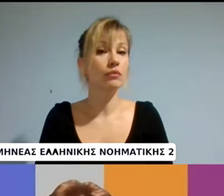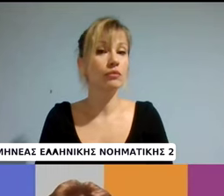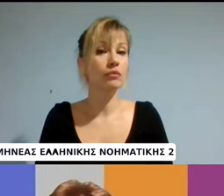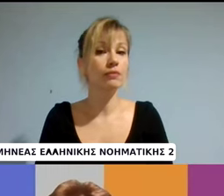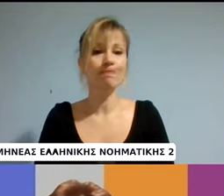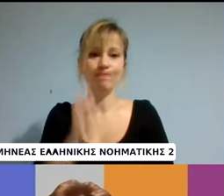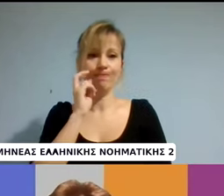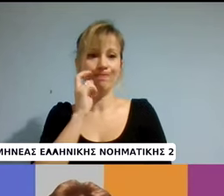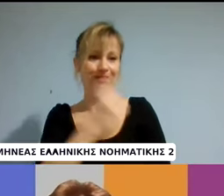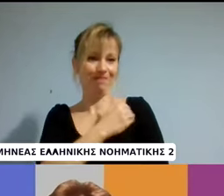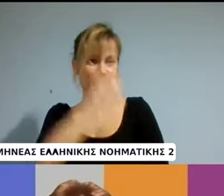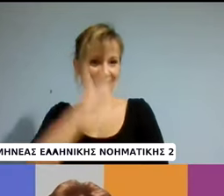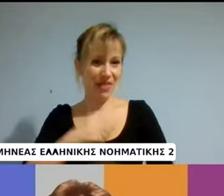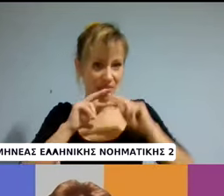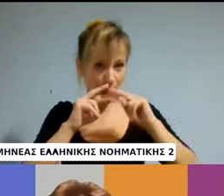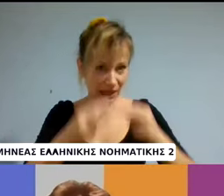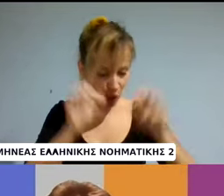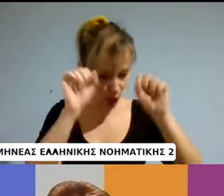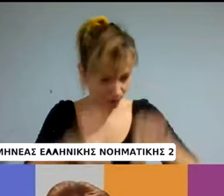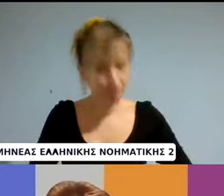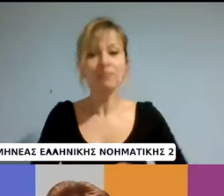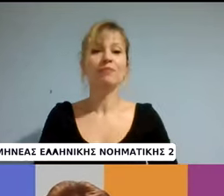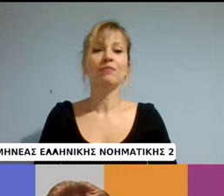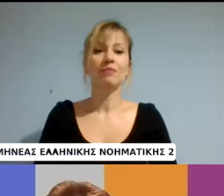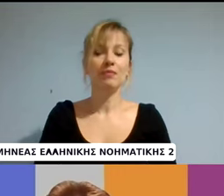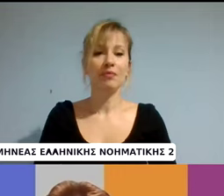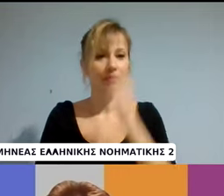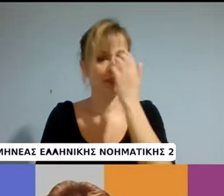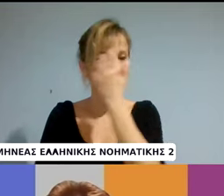Μάλλον σε μένα πάει αυτό. Ναι, αυτό είπα.